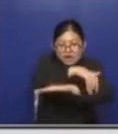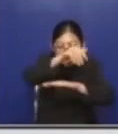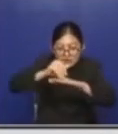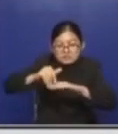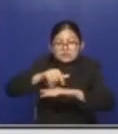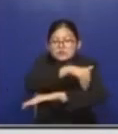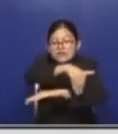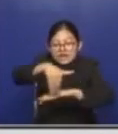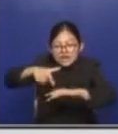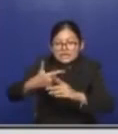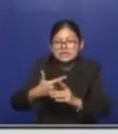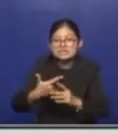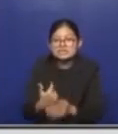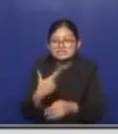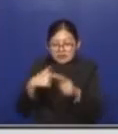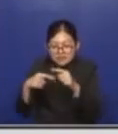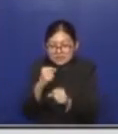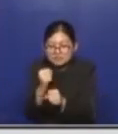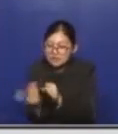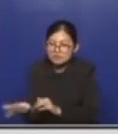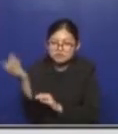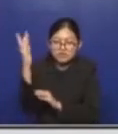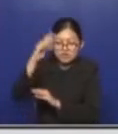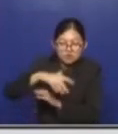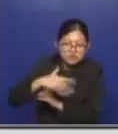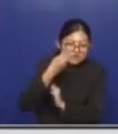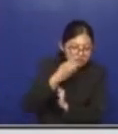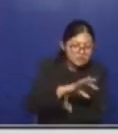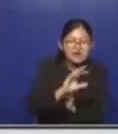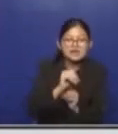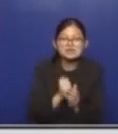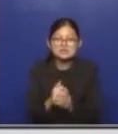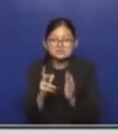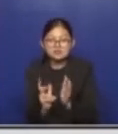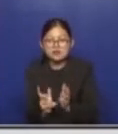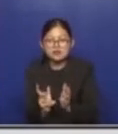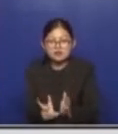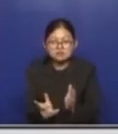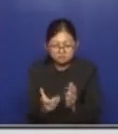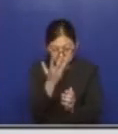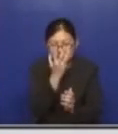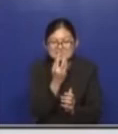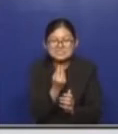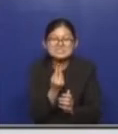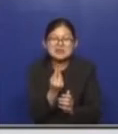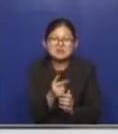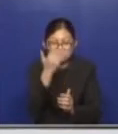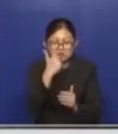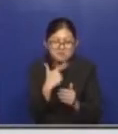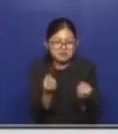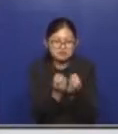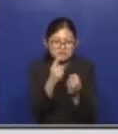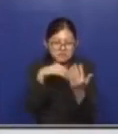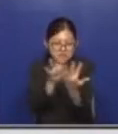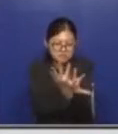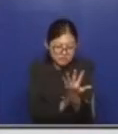ค่ำแล้วถูกล่อซื้อล่อขายด้วยเจ้าหน้าที่ช่างเป็นเรื่องที่น่าเศร้าสำหรับประเทศไทยผ